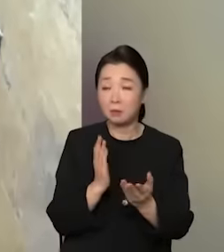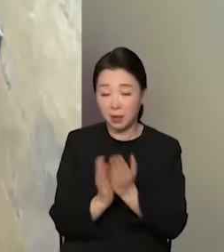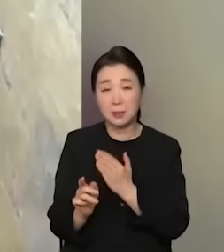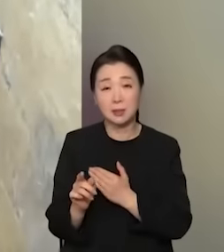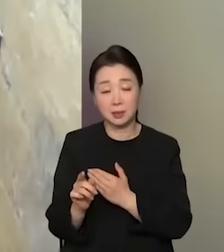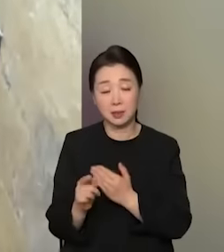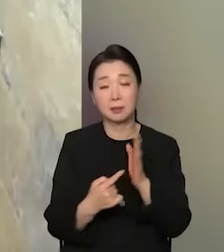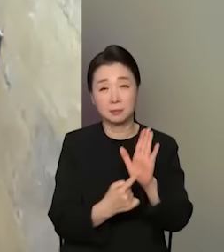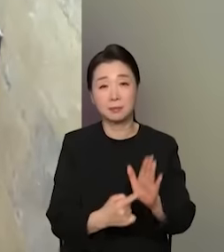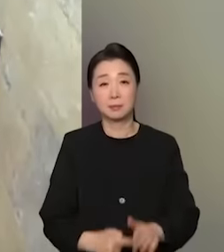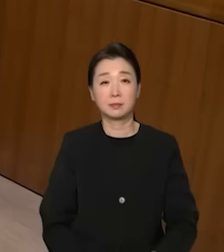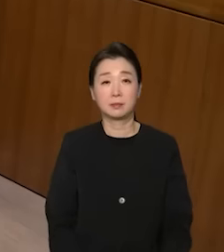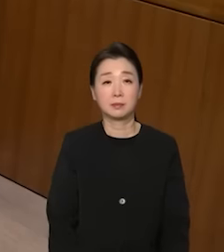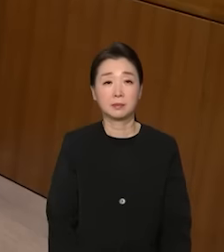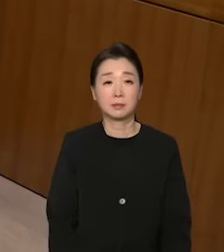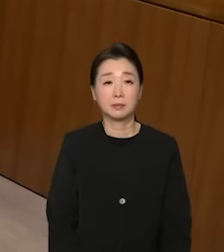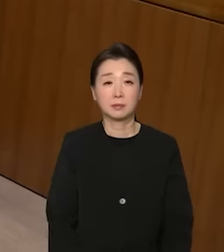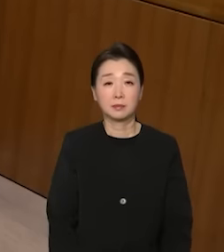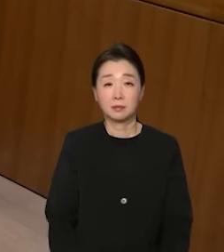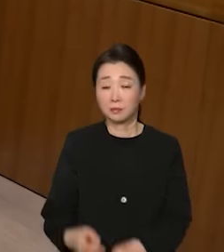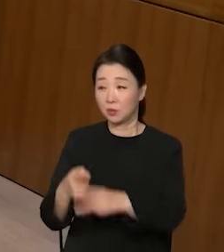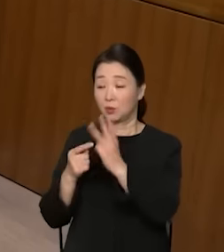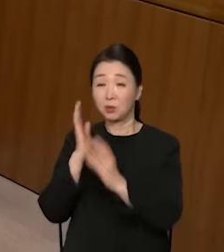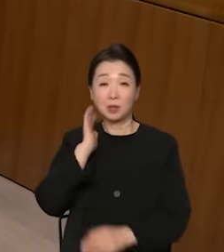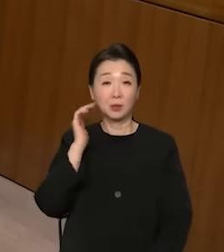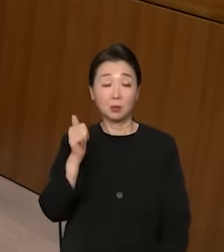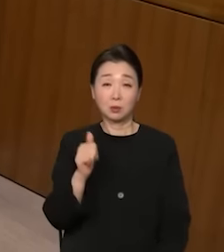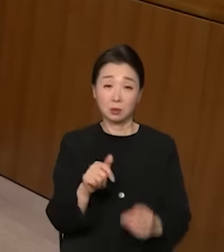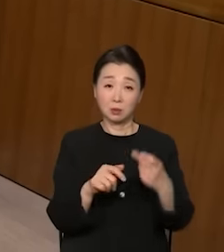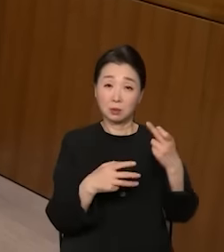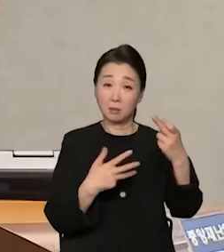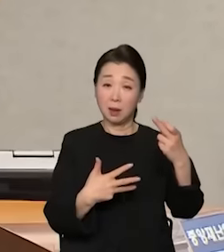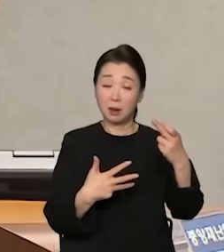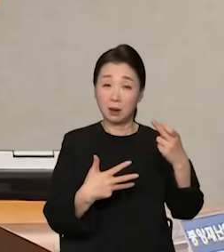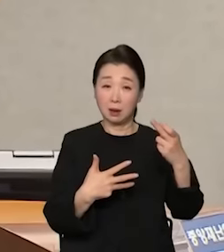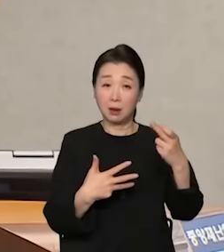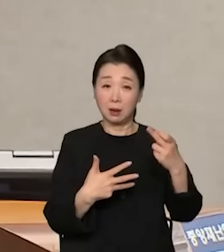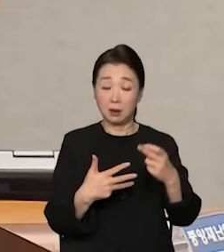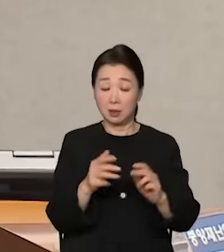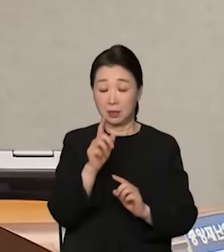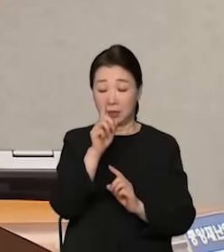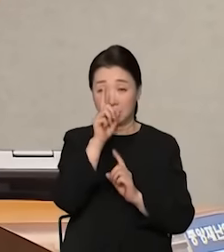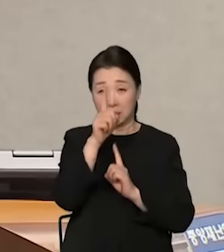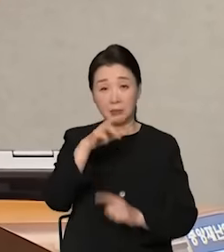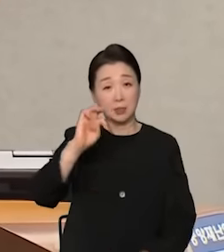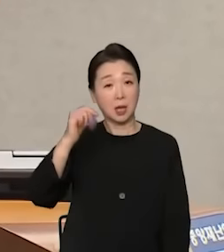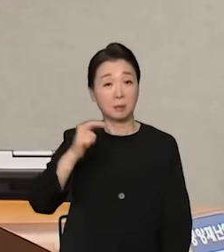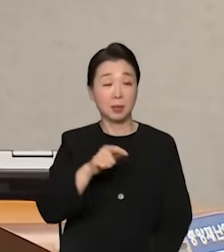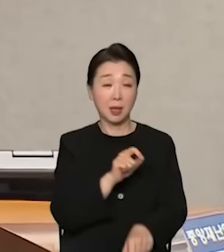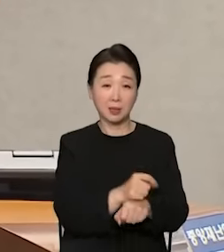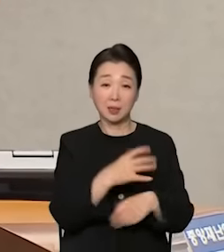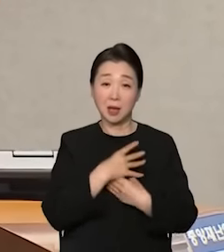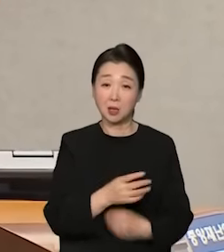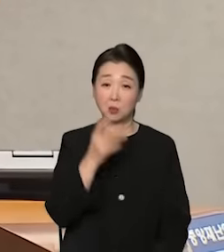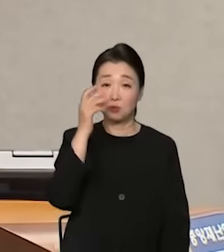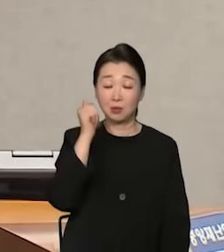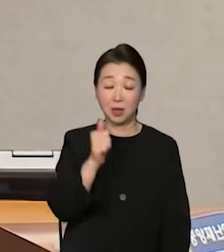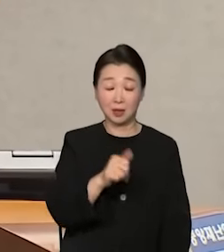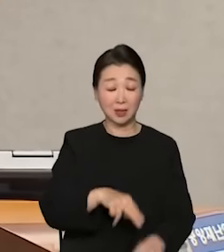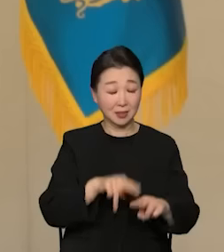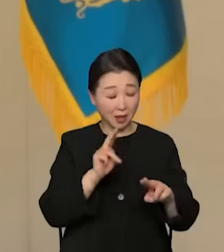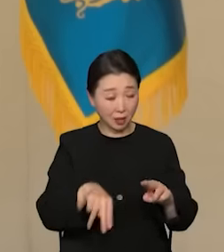말한 것으로 전해집니다 윤 대통령은 지난 8일 이상민 전 행정안전부 장관의 사이도